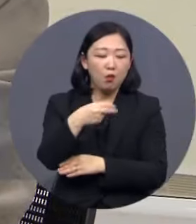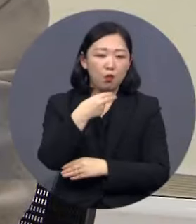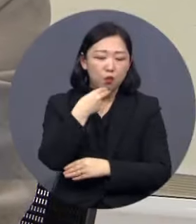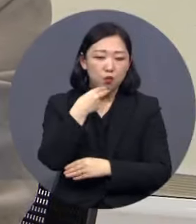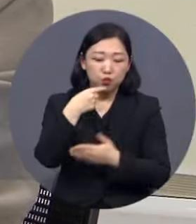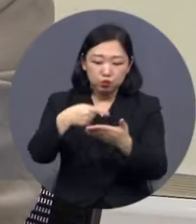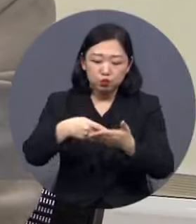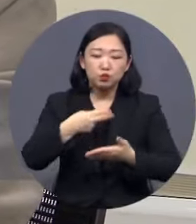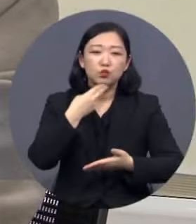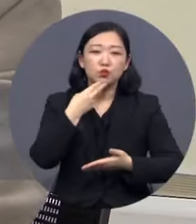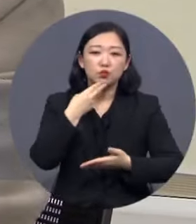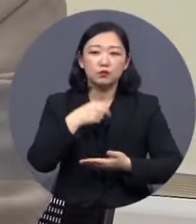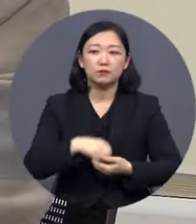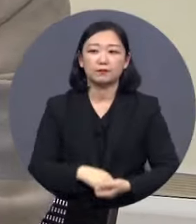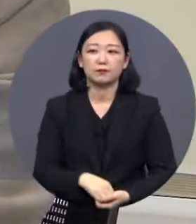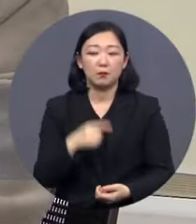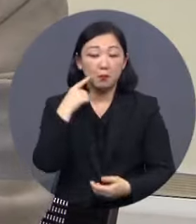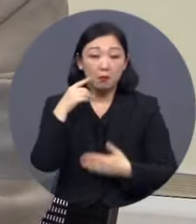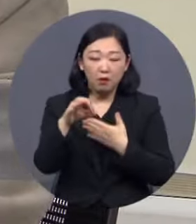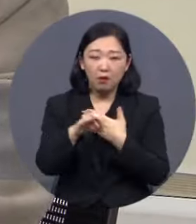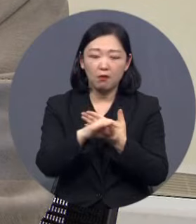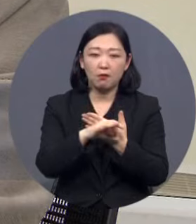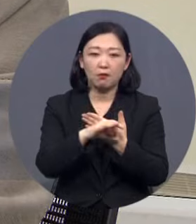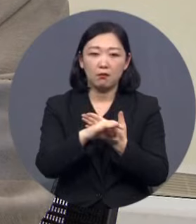들어오지도 않은 상태이고, 만약에